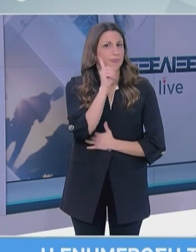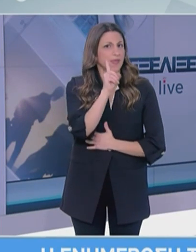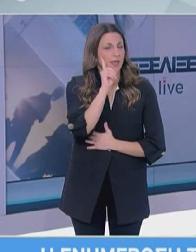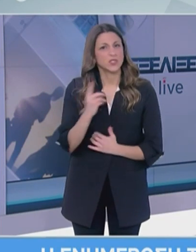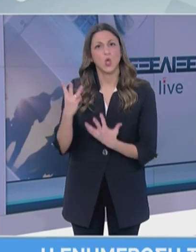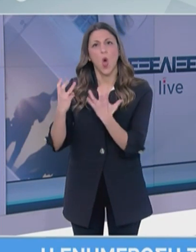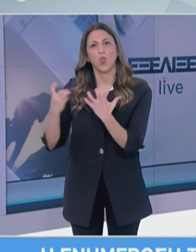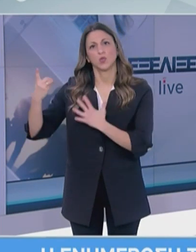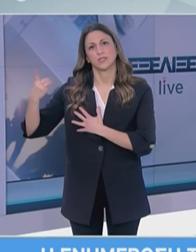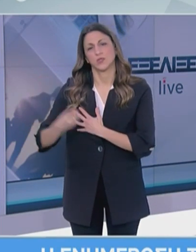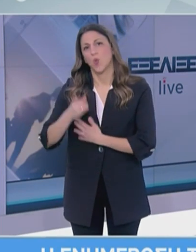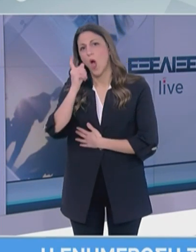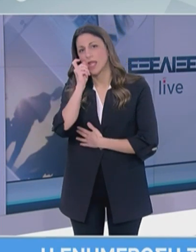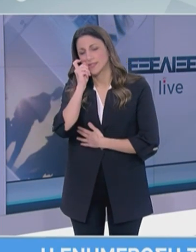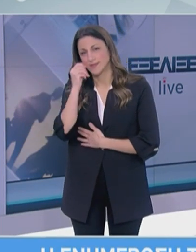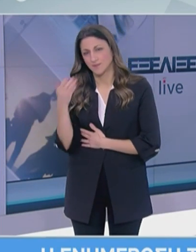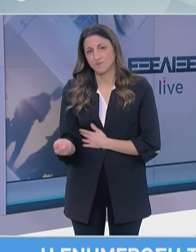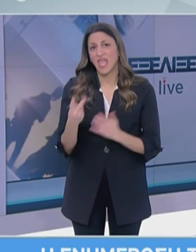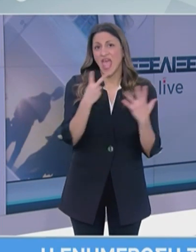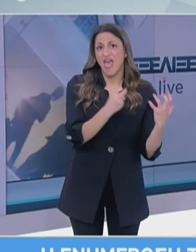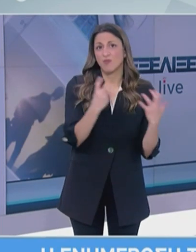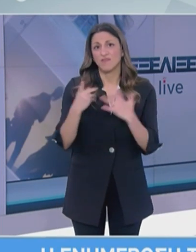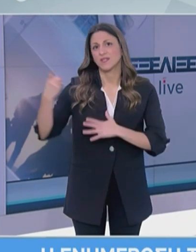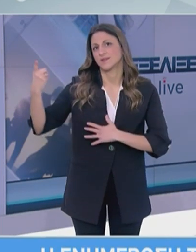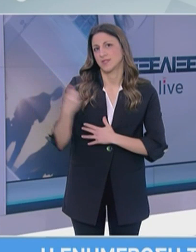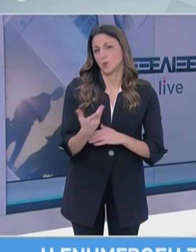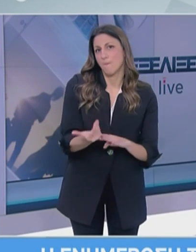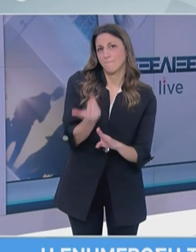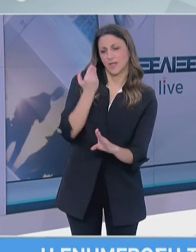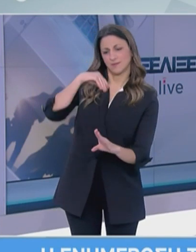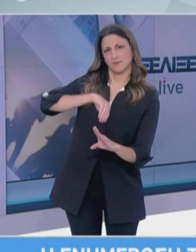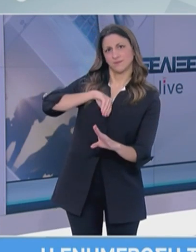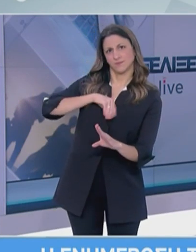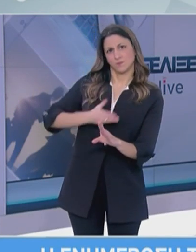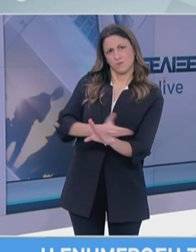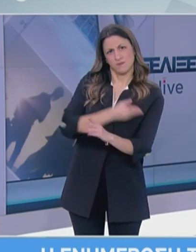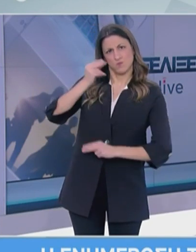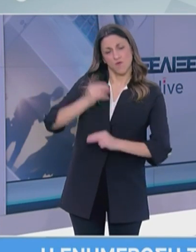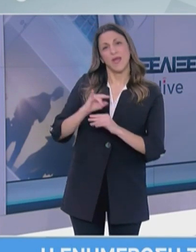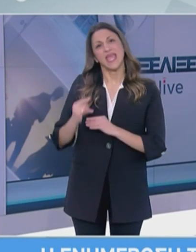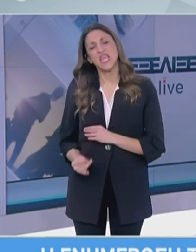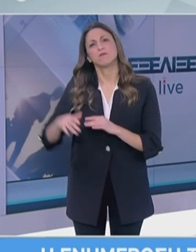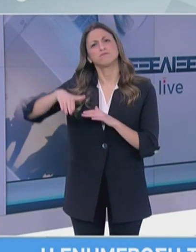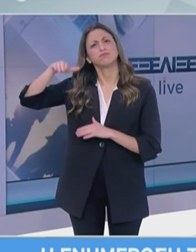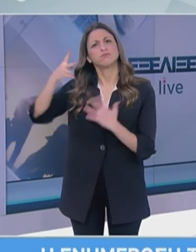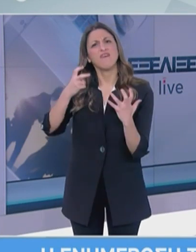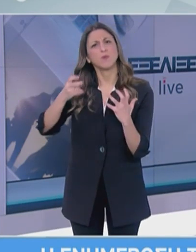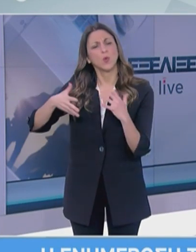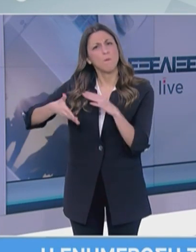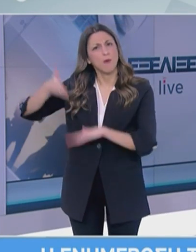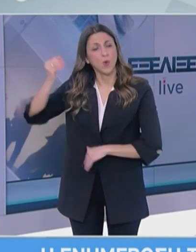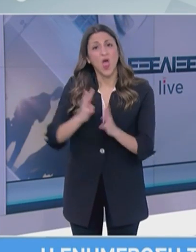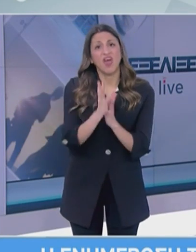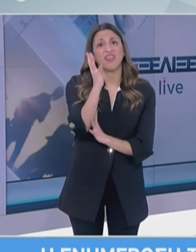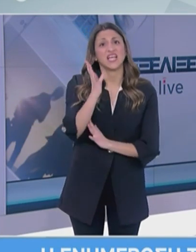γυναίκες και οι υπόλοιποι άνδρες. Το 77% έχει υποκείμενο νόσημα ή είναι ηλικιωμένοι 70 ετών και άνω.